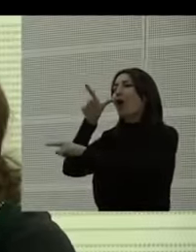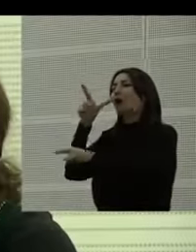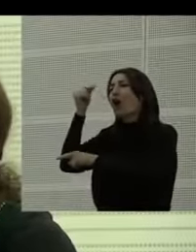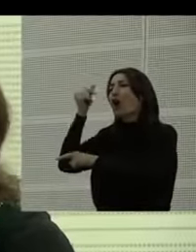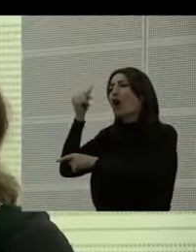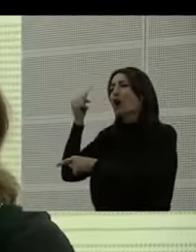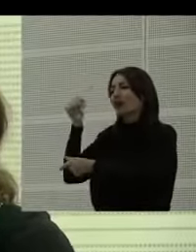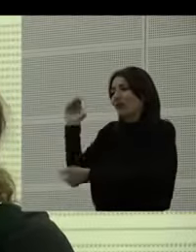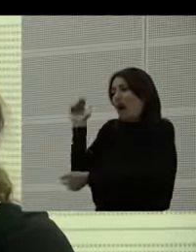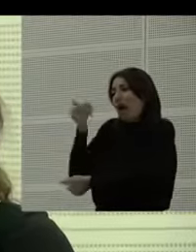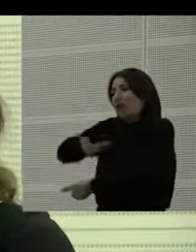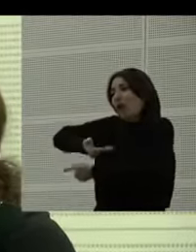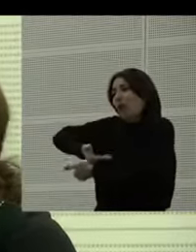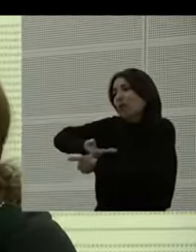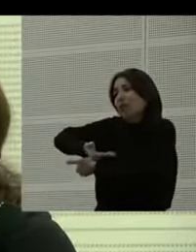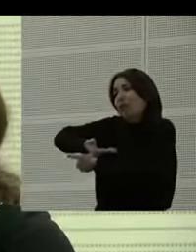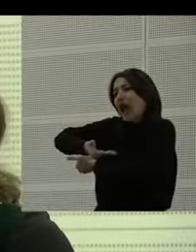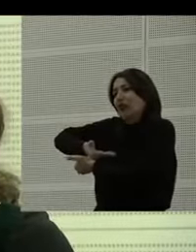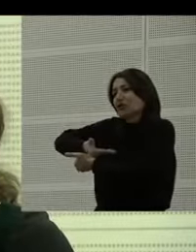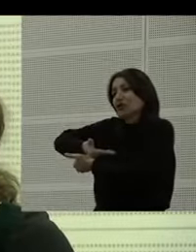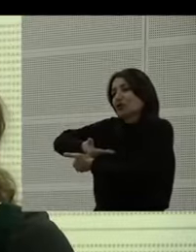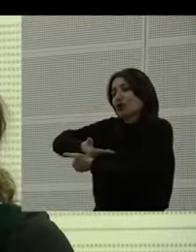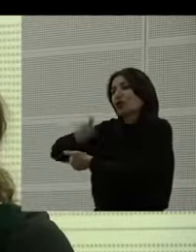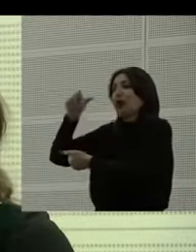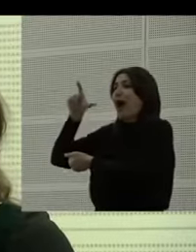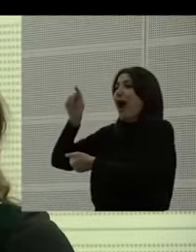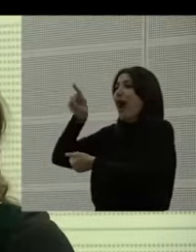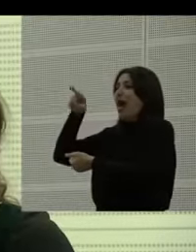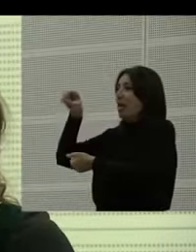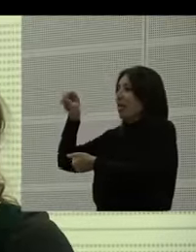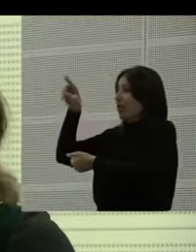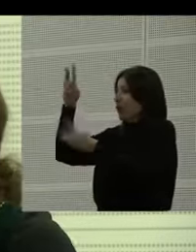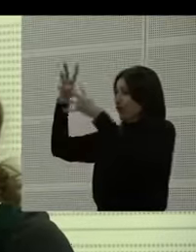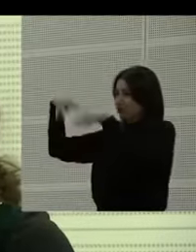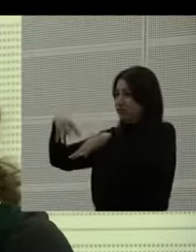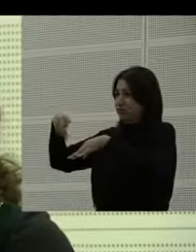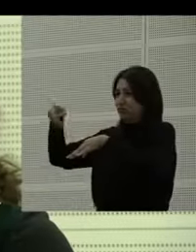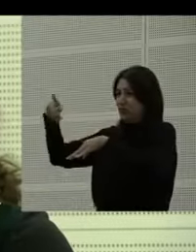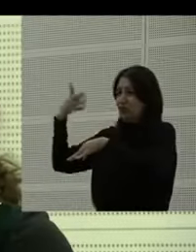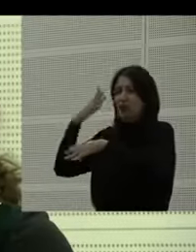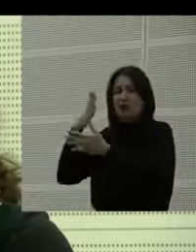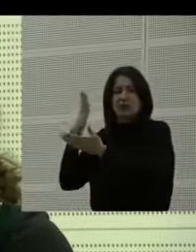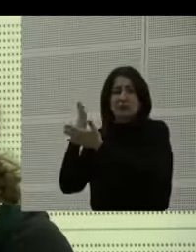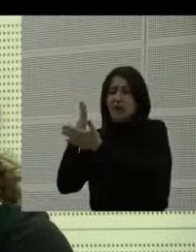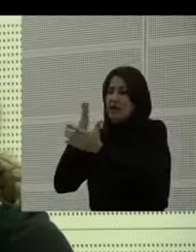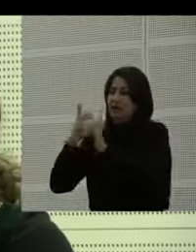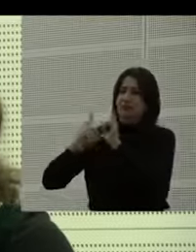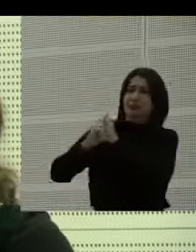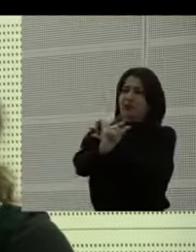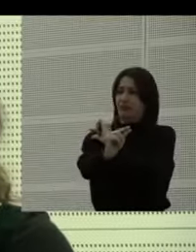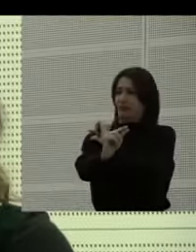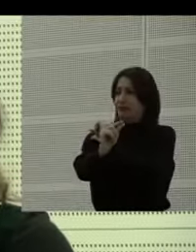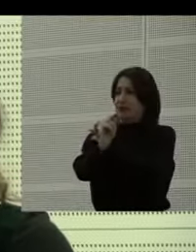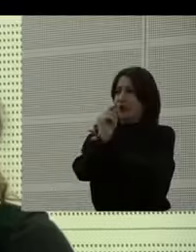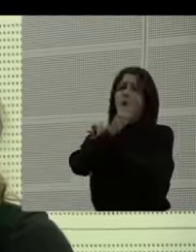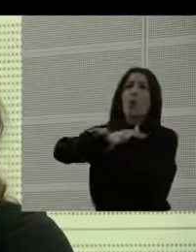in braccio, con le macerie di Aleppo, che desidera essere altrove, che desidera essere in un